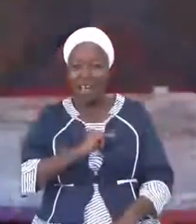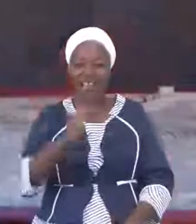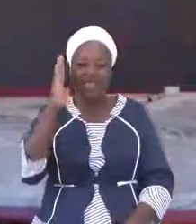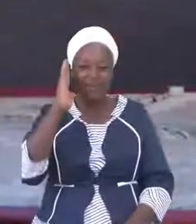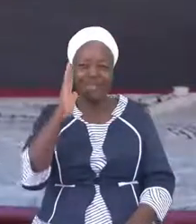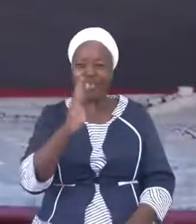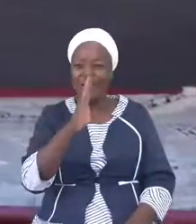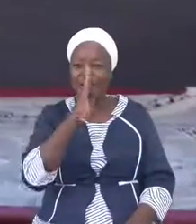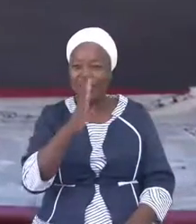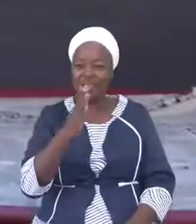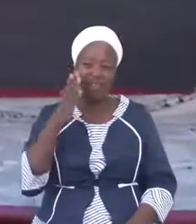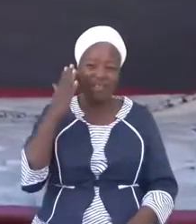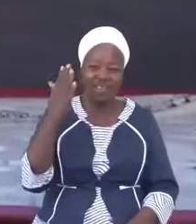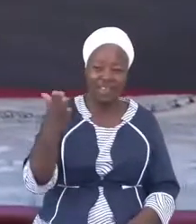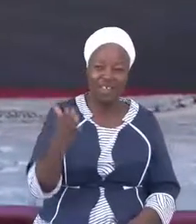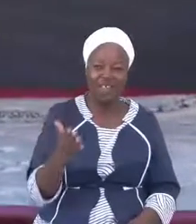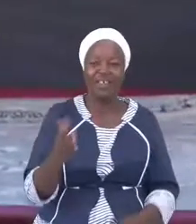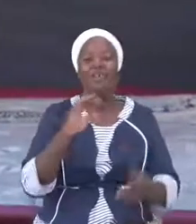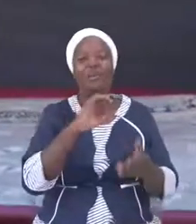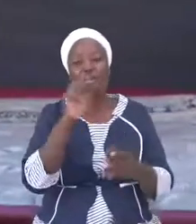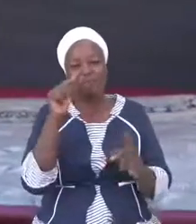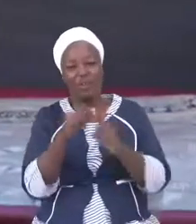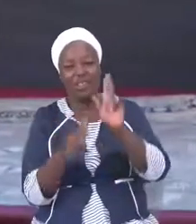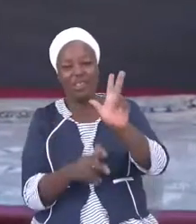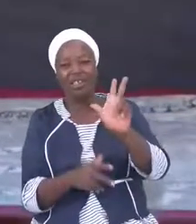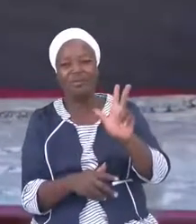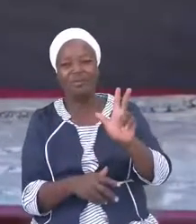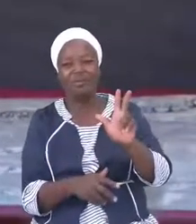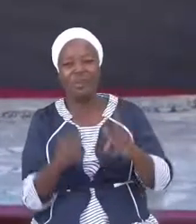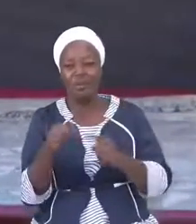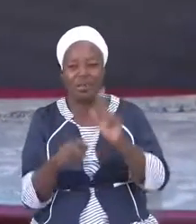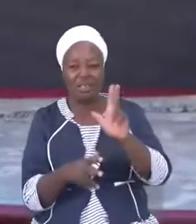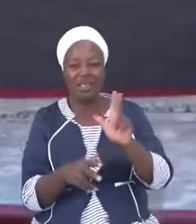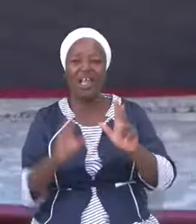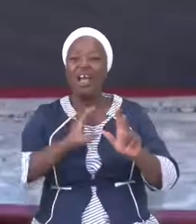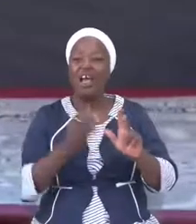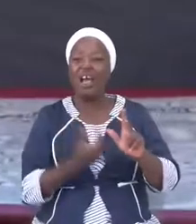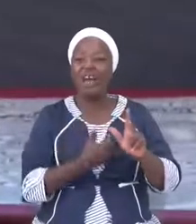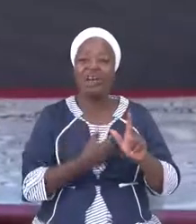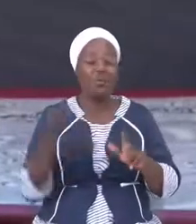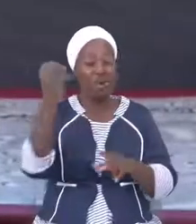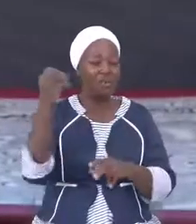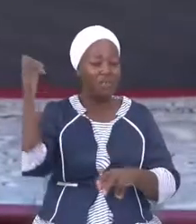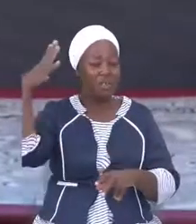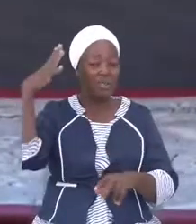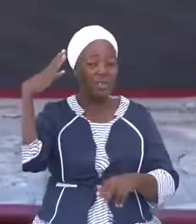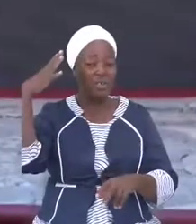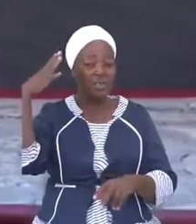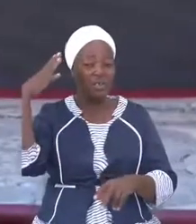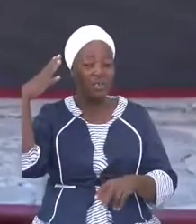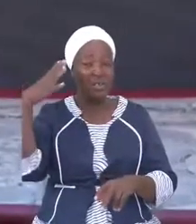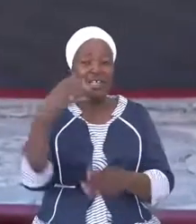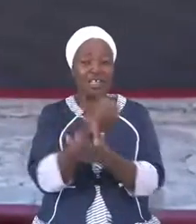Allons au troisième point maintenant. Troisième point. Notre rédemption gracieuse avec la